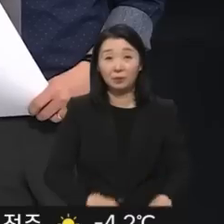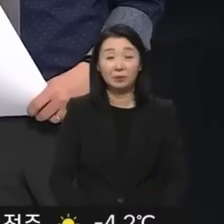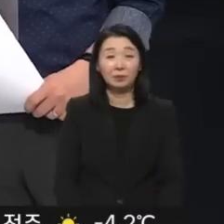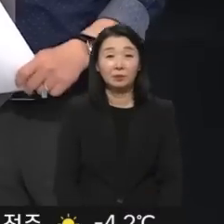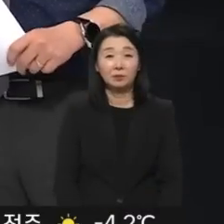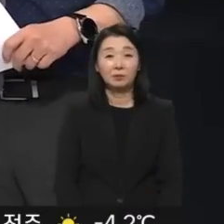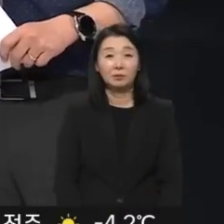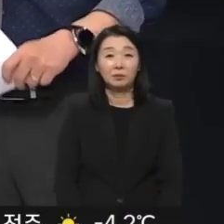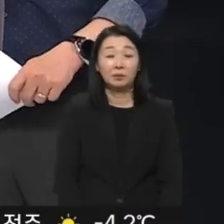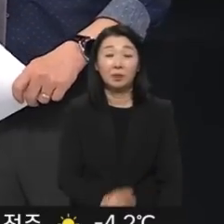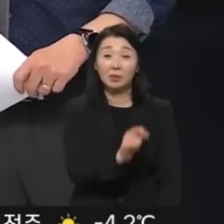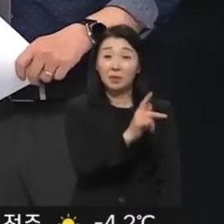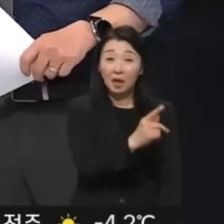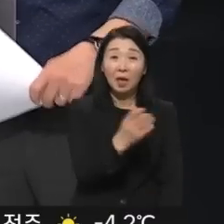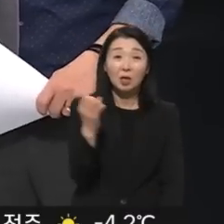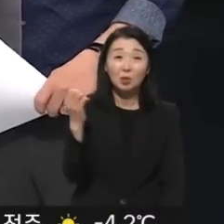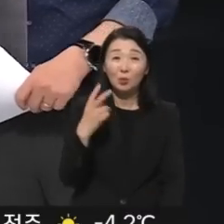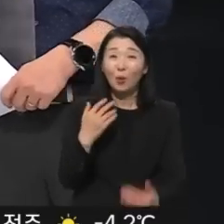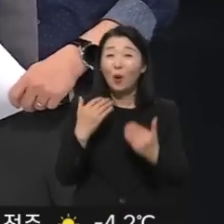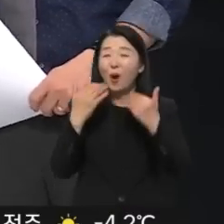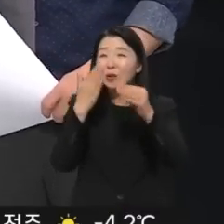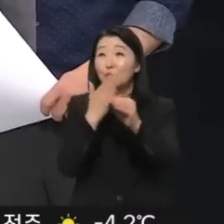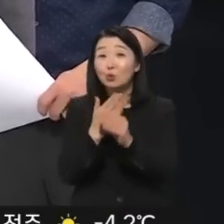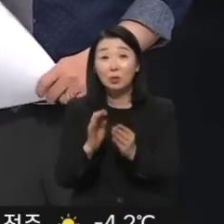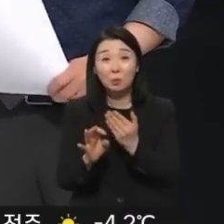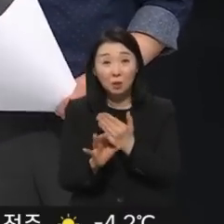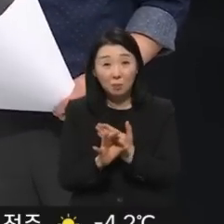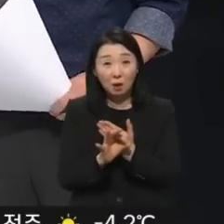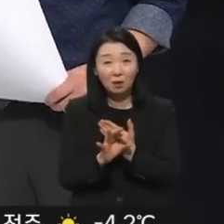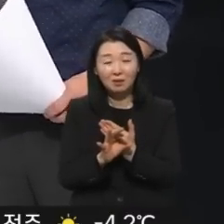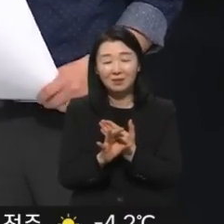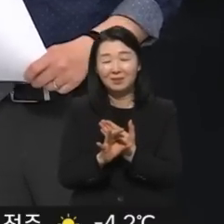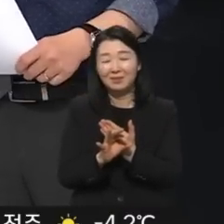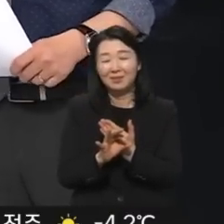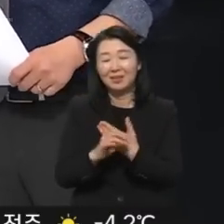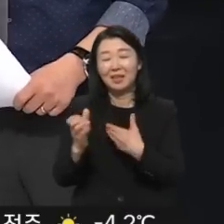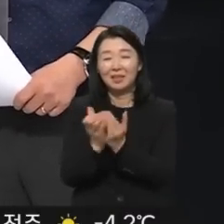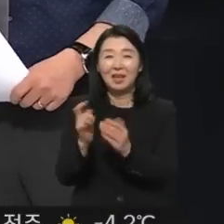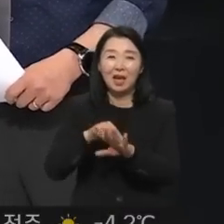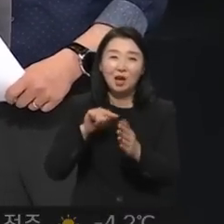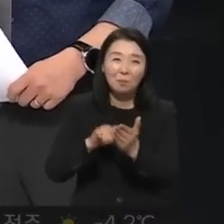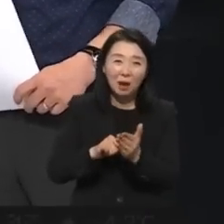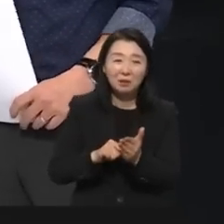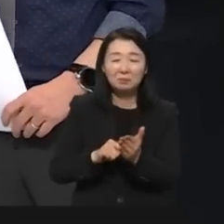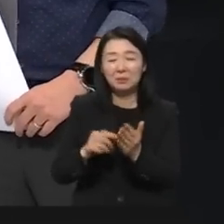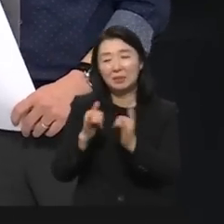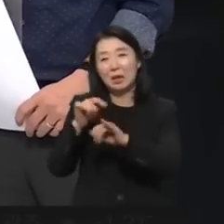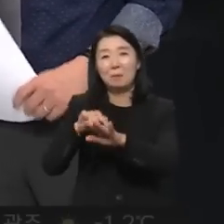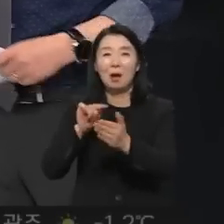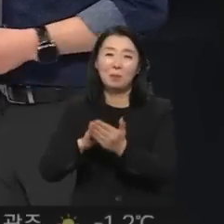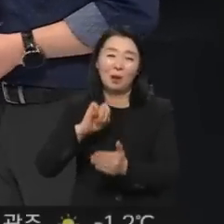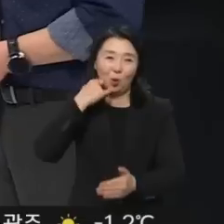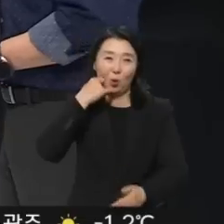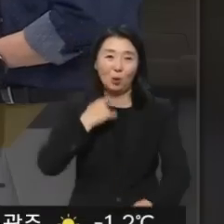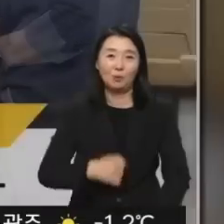나왔죠. TK와 어르신이 중심이라면 당심이 곧 민심이라고 보긴 어렵다는 겁니다.